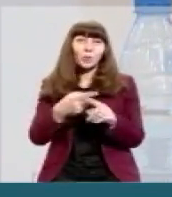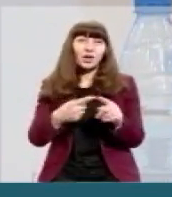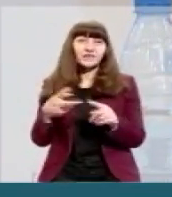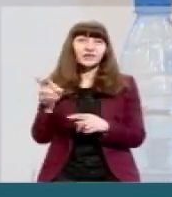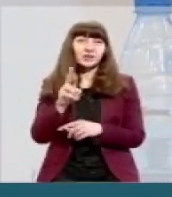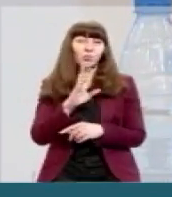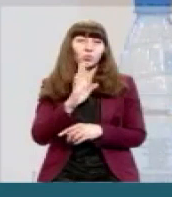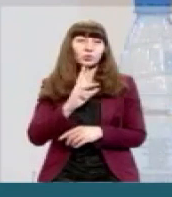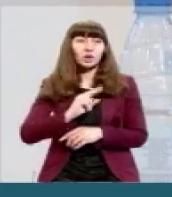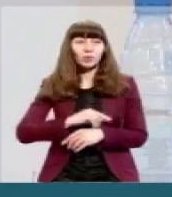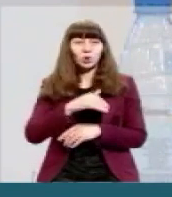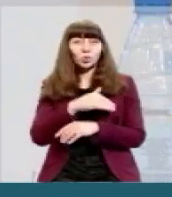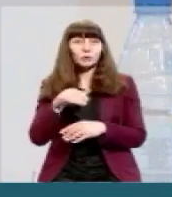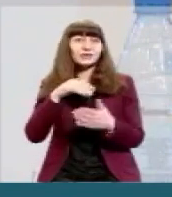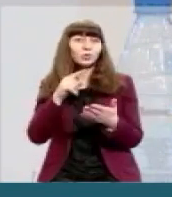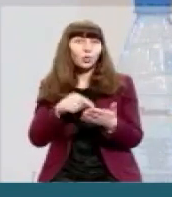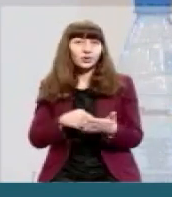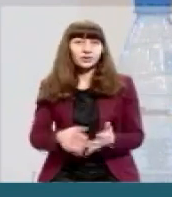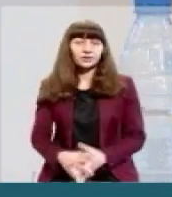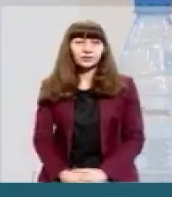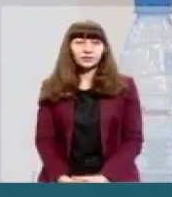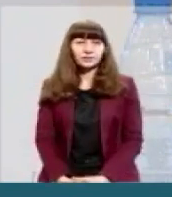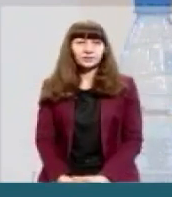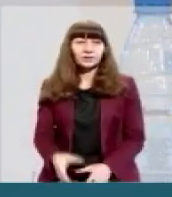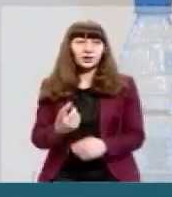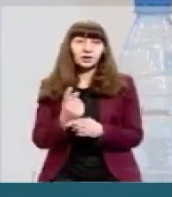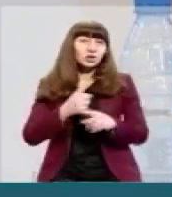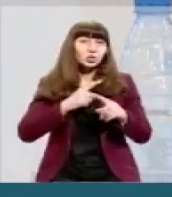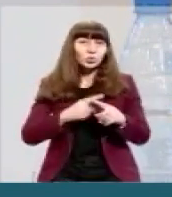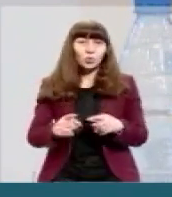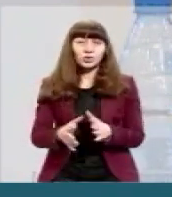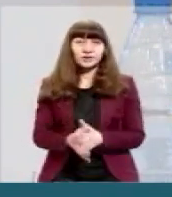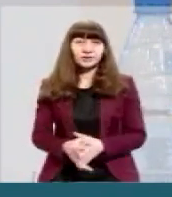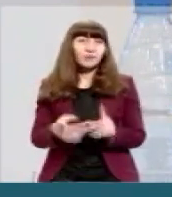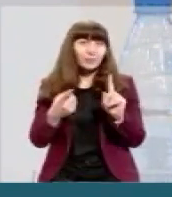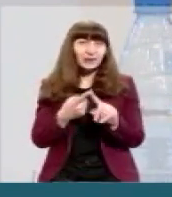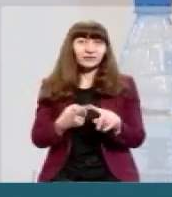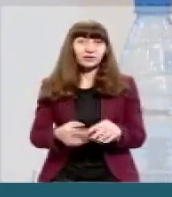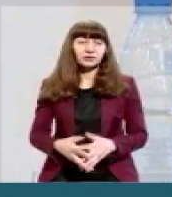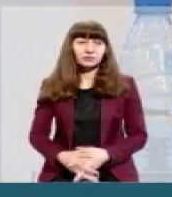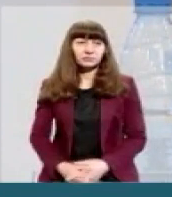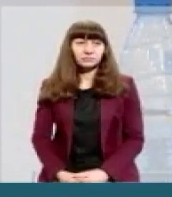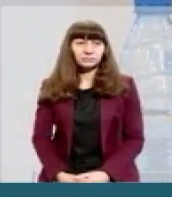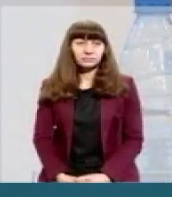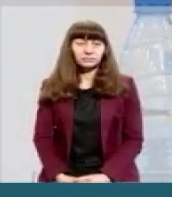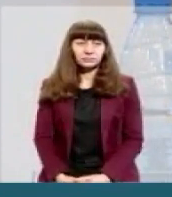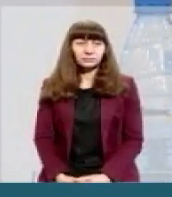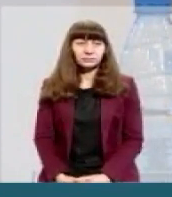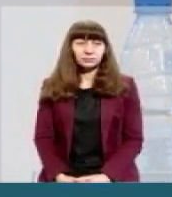будут работать на улице города. Правильно, да? Это скорость, во-первых, это уже,